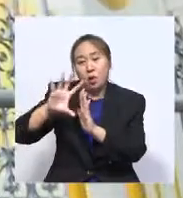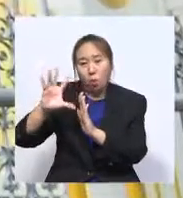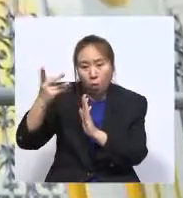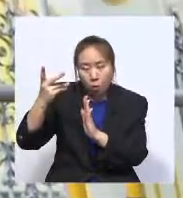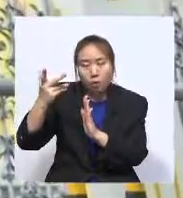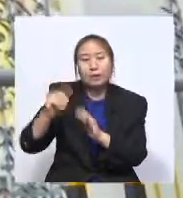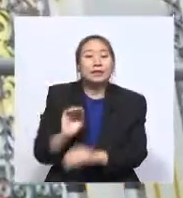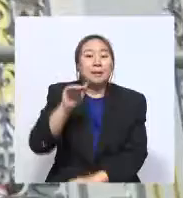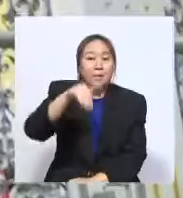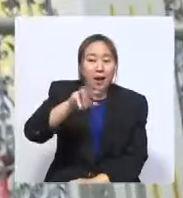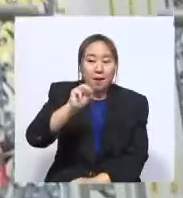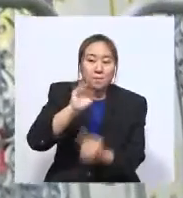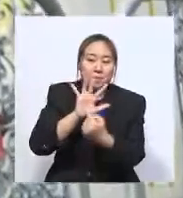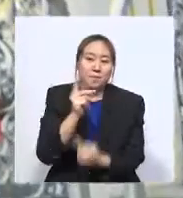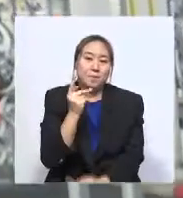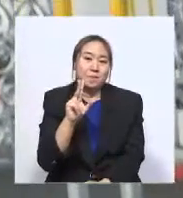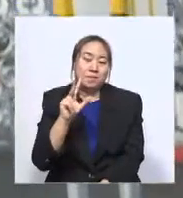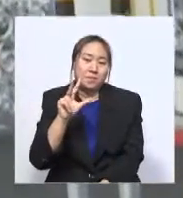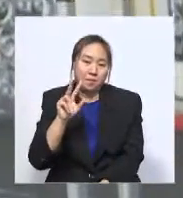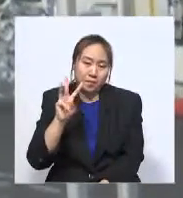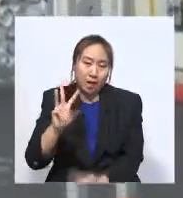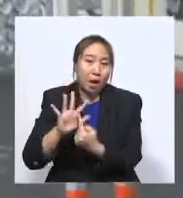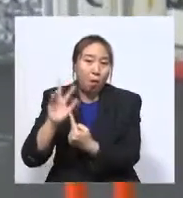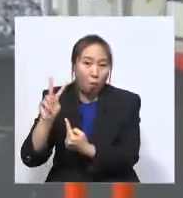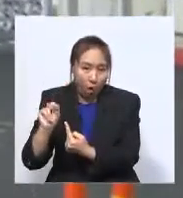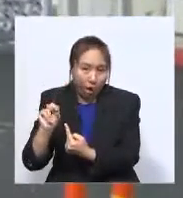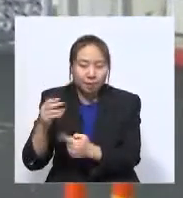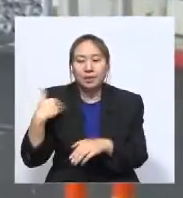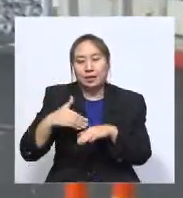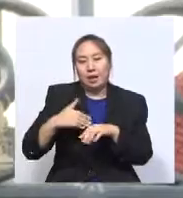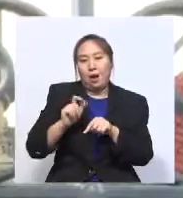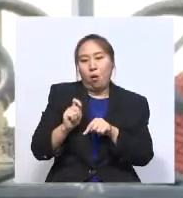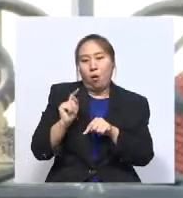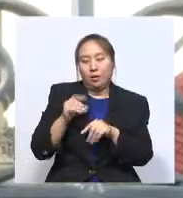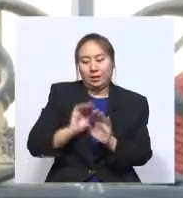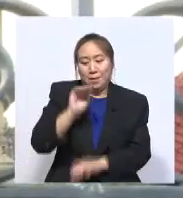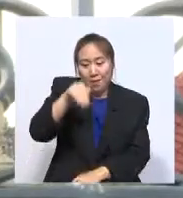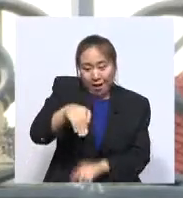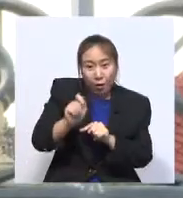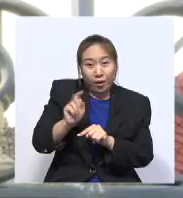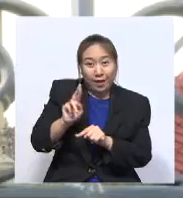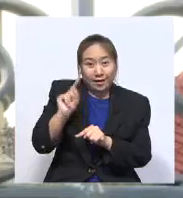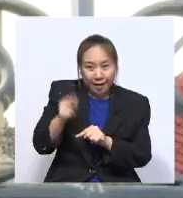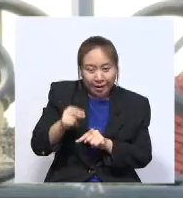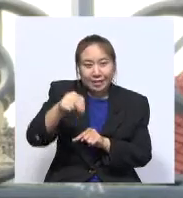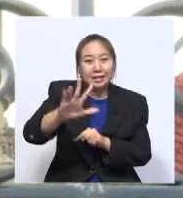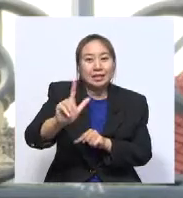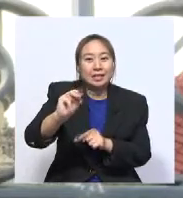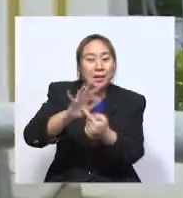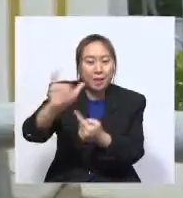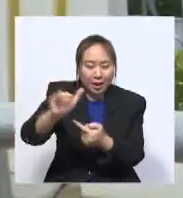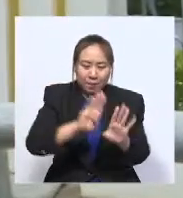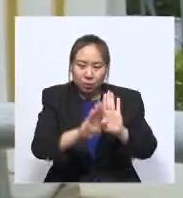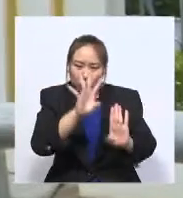ะพานมัควารังสรรค์โดยมีการวางกำลังตั้งแต่สะพานอรทัยสะพานชมัยมรุเชษฐประตู4ประตู5ประตู